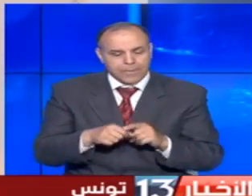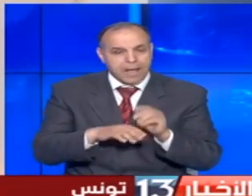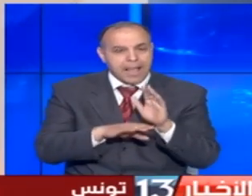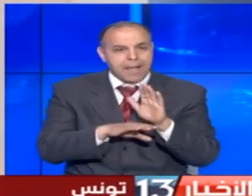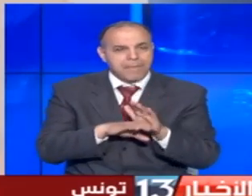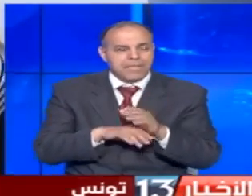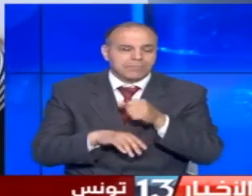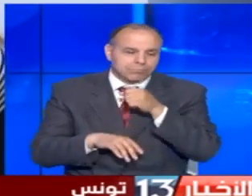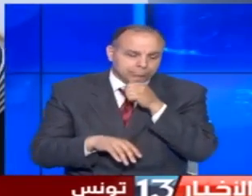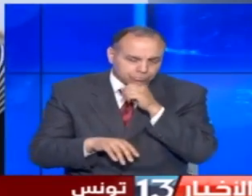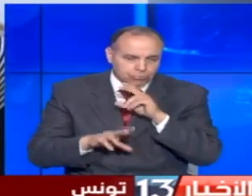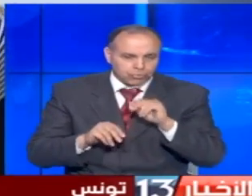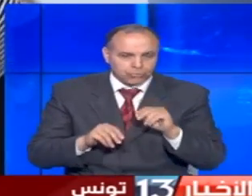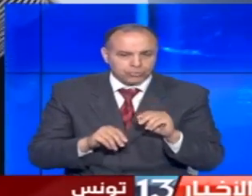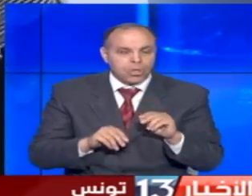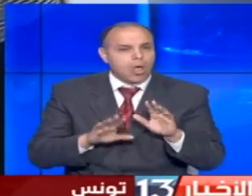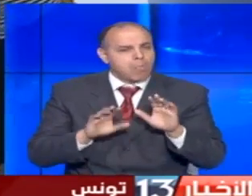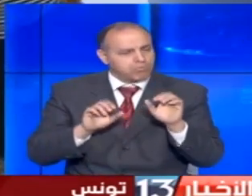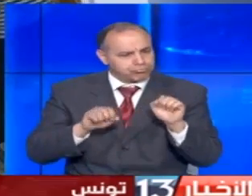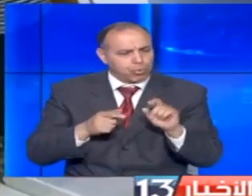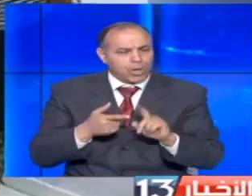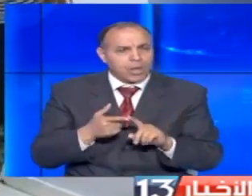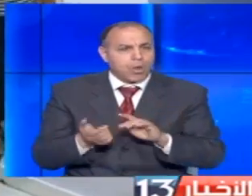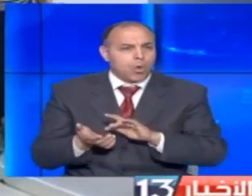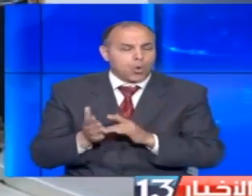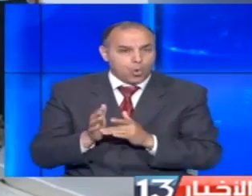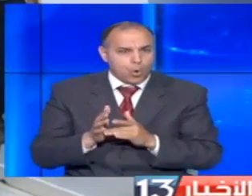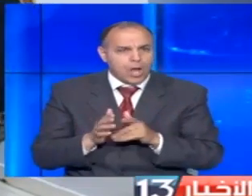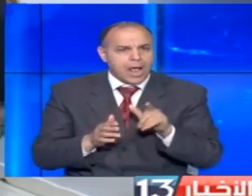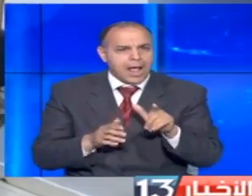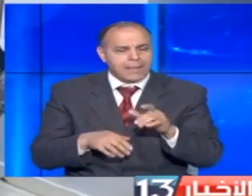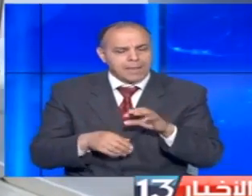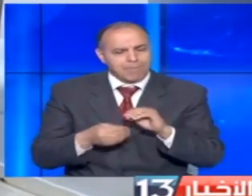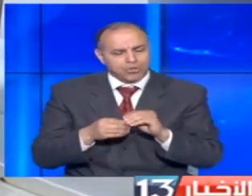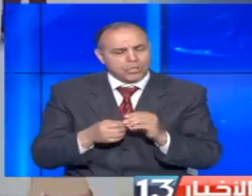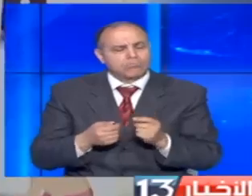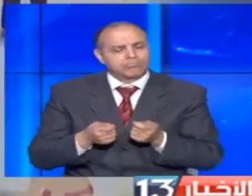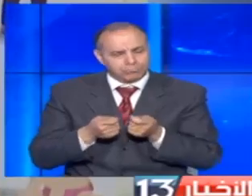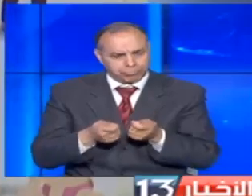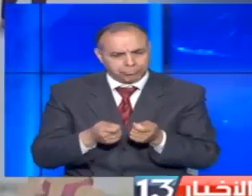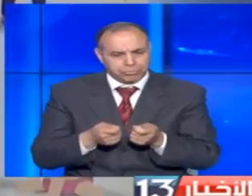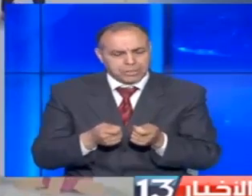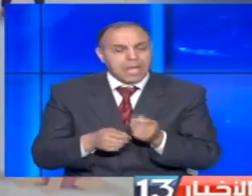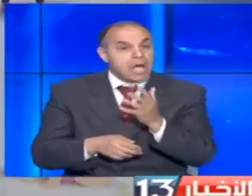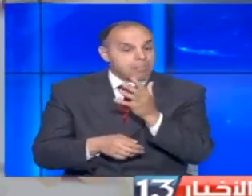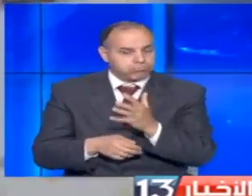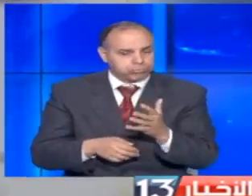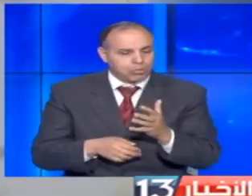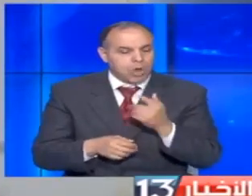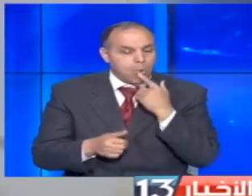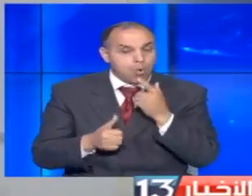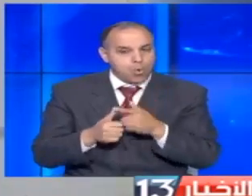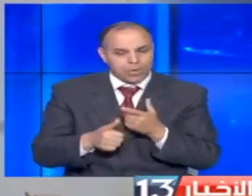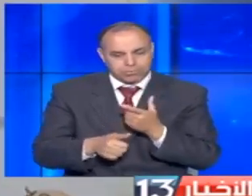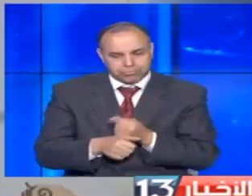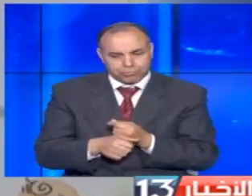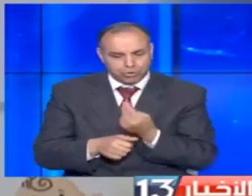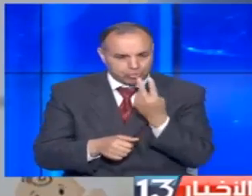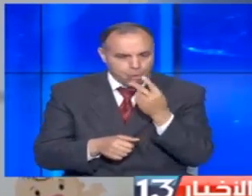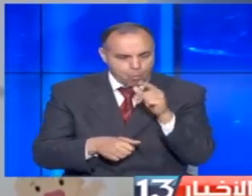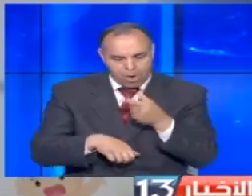الكبار ايضا بصفه غير مباشره كلما زادت نسبه التغطيه ويعطى للاطفال حقنه اولى في سن